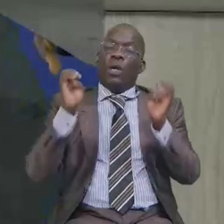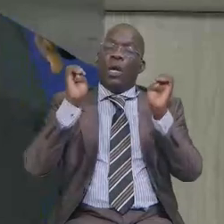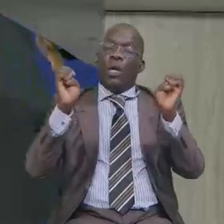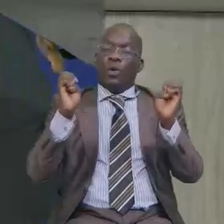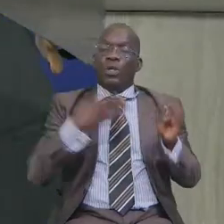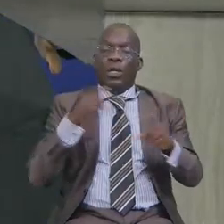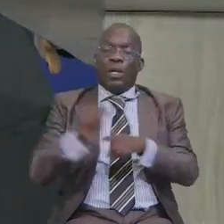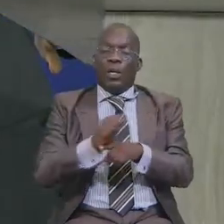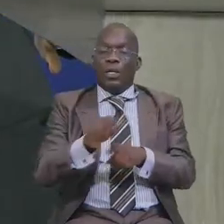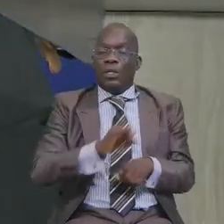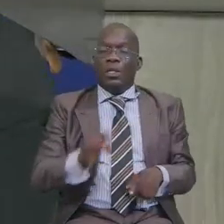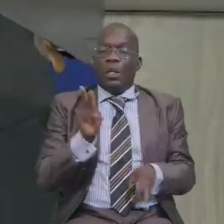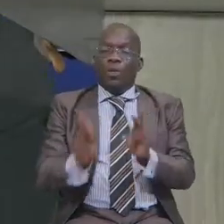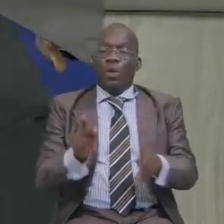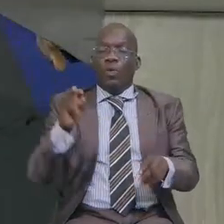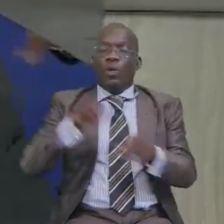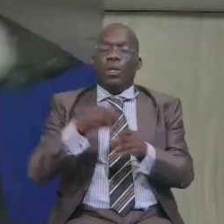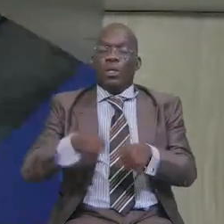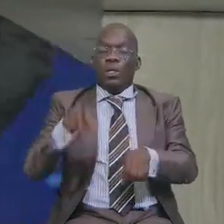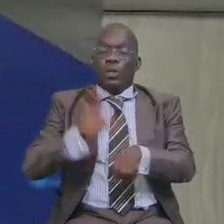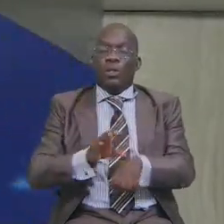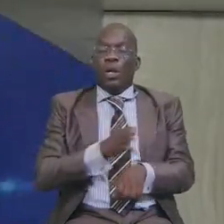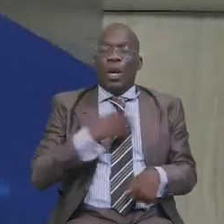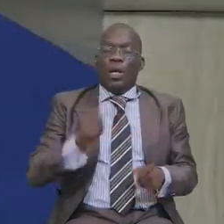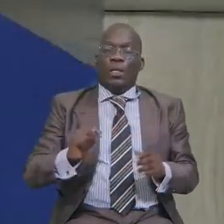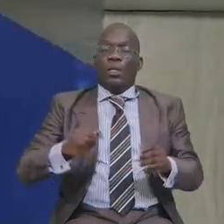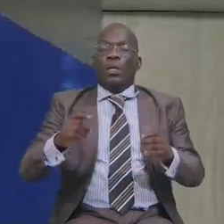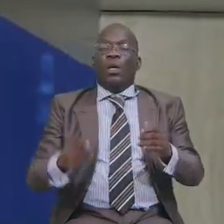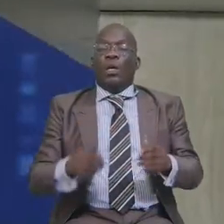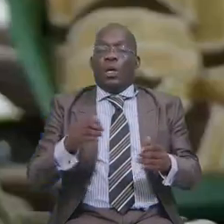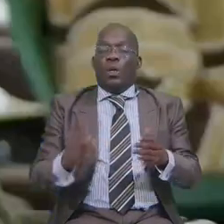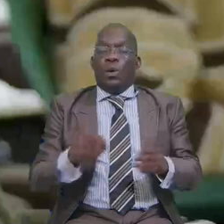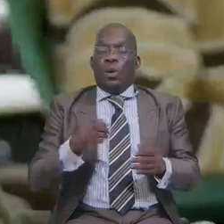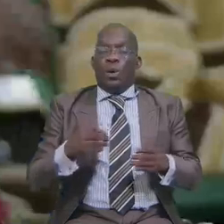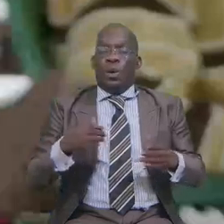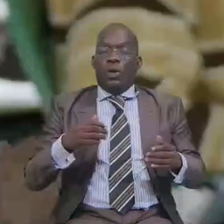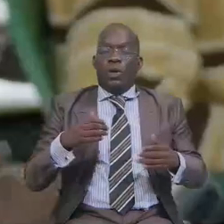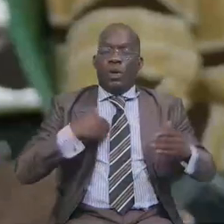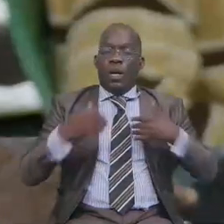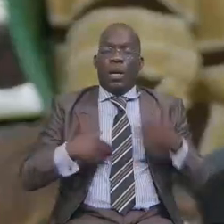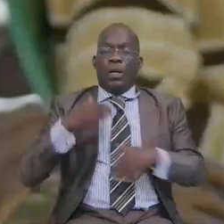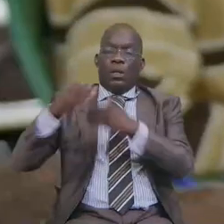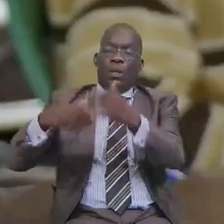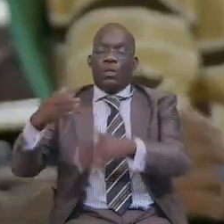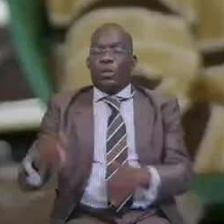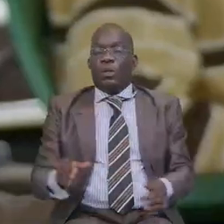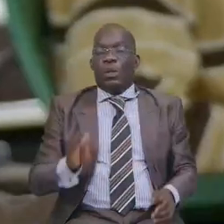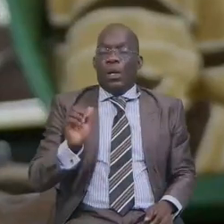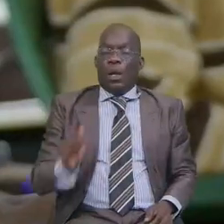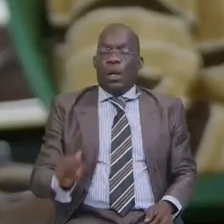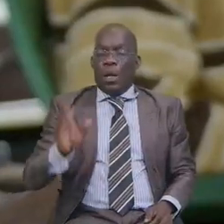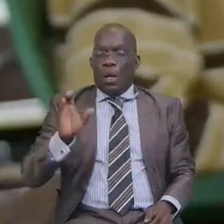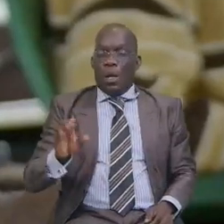formation. Les gens dans l'église et la génération. Actes des apôtres, chapitre 5,